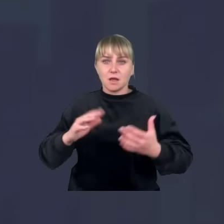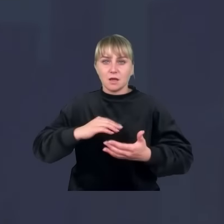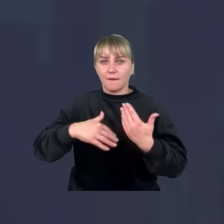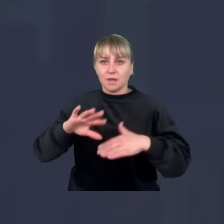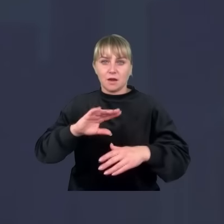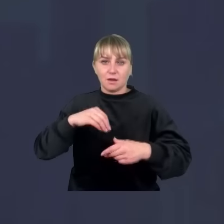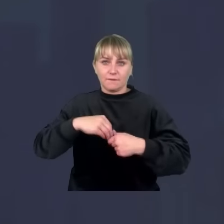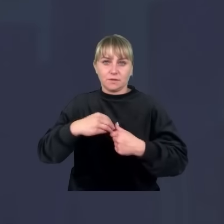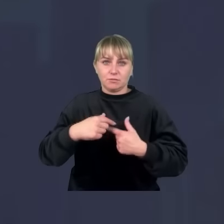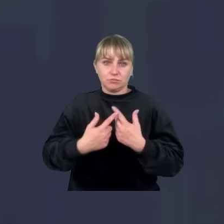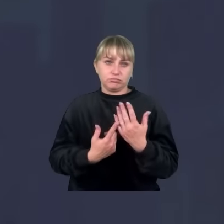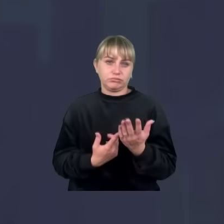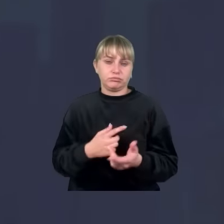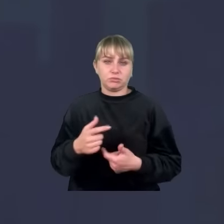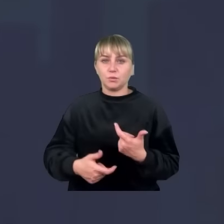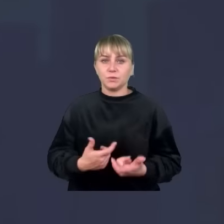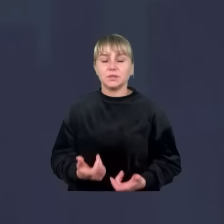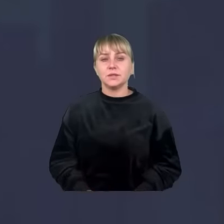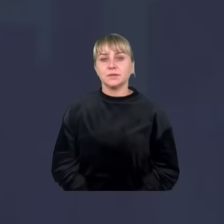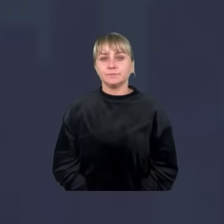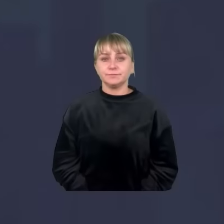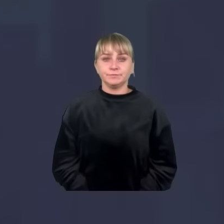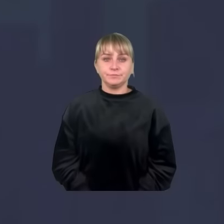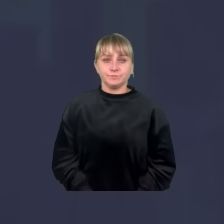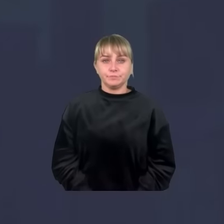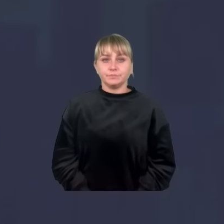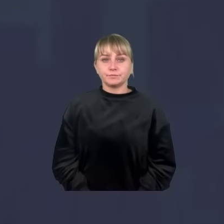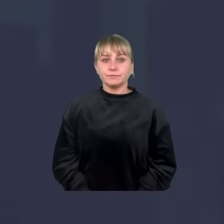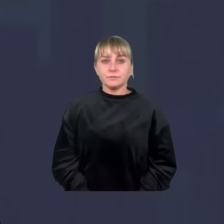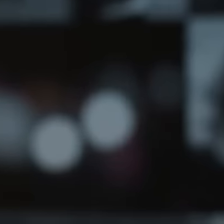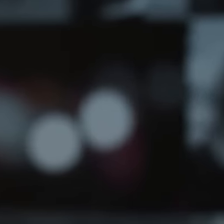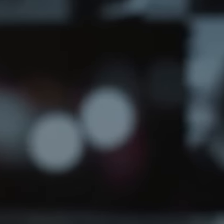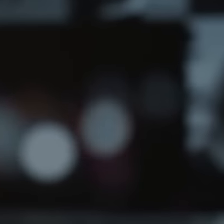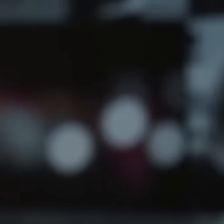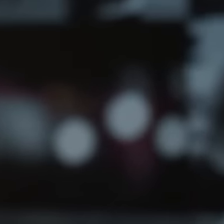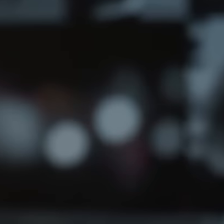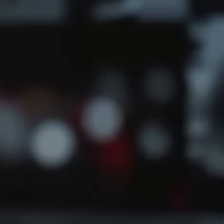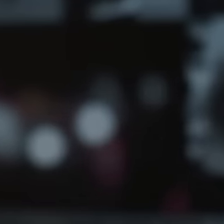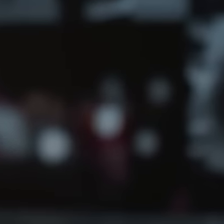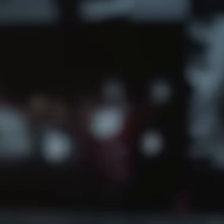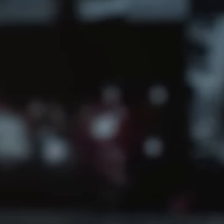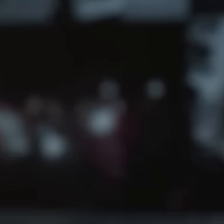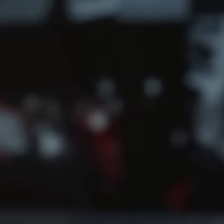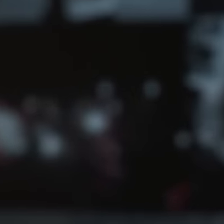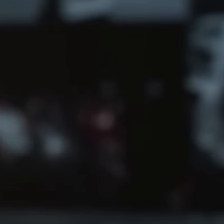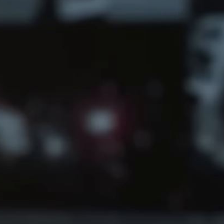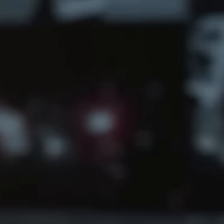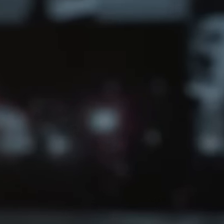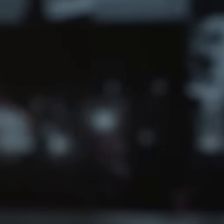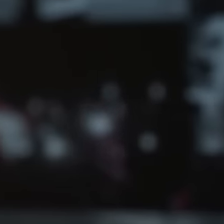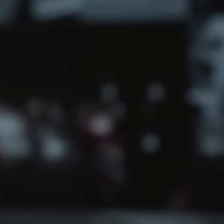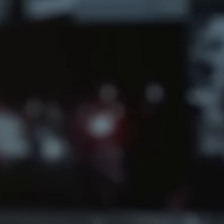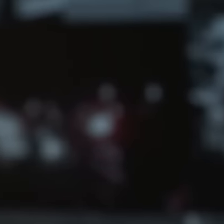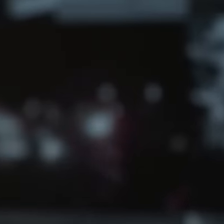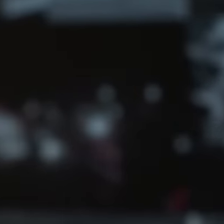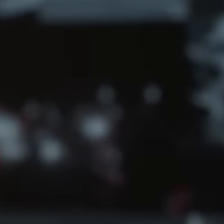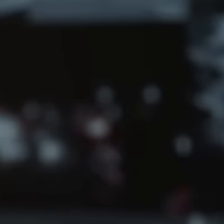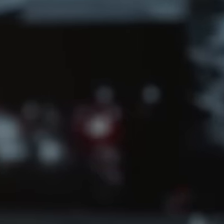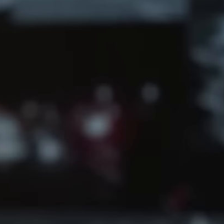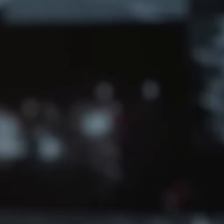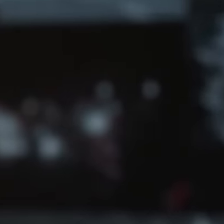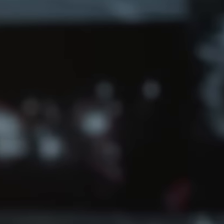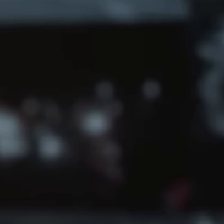itd., itd. To jest w państwie prawa nie do pomyślenia. Jeszcze niedawno trudno było sobie wyobrazić, że podobna